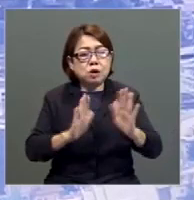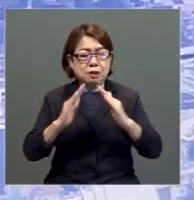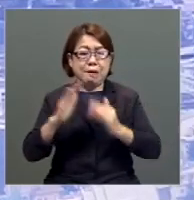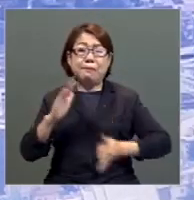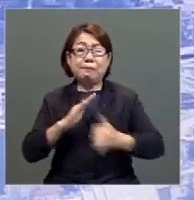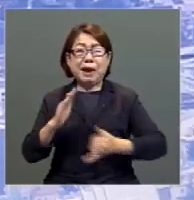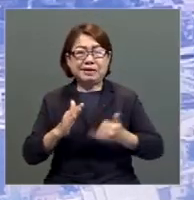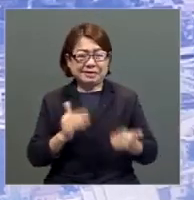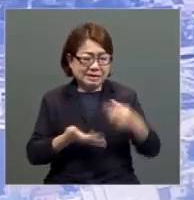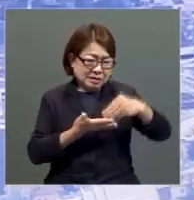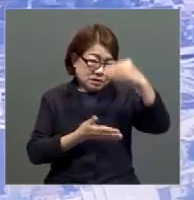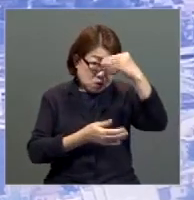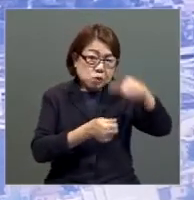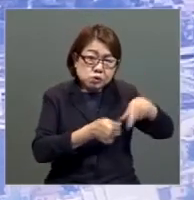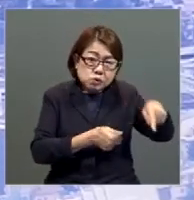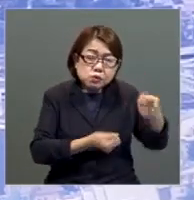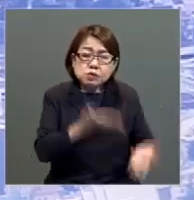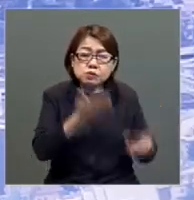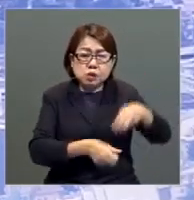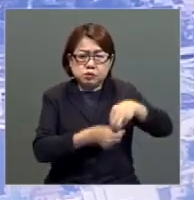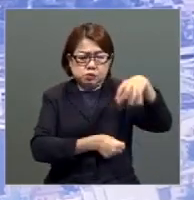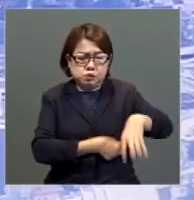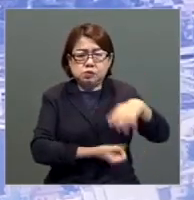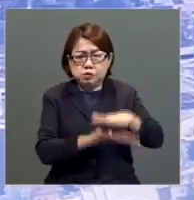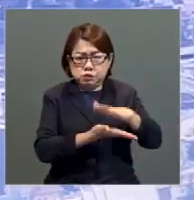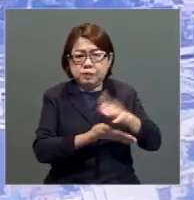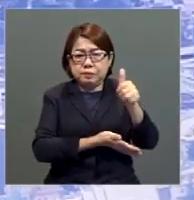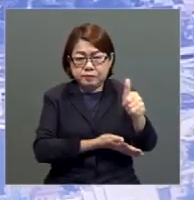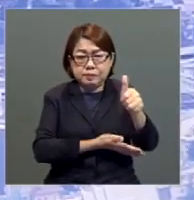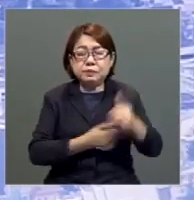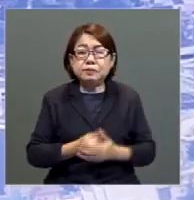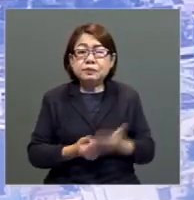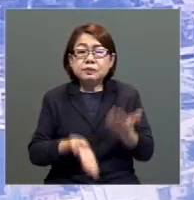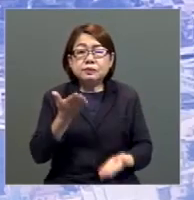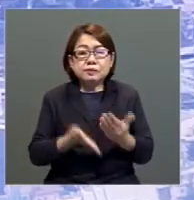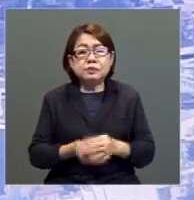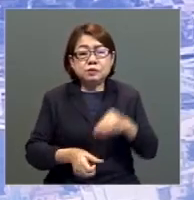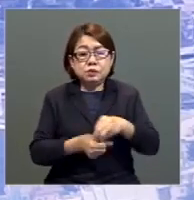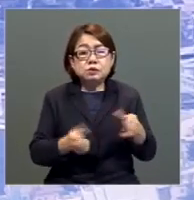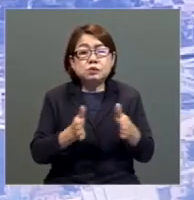เรียนทั้งหลายก็ยังอยู่ในสถานศึกษาหรือว่าจะอยู่กับเขาเรียกอ